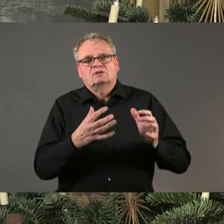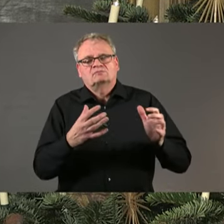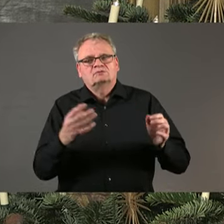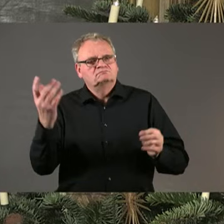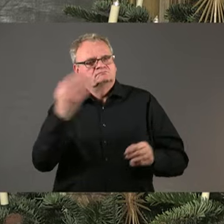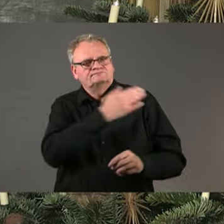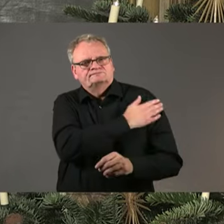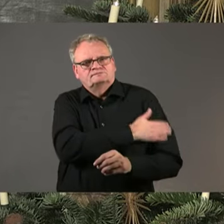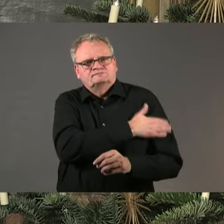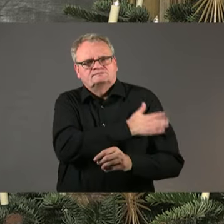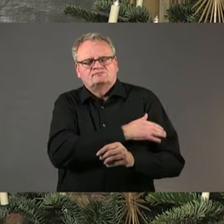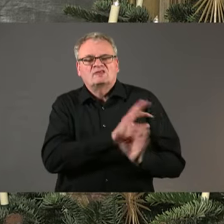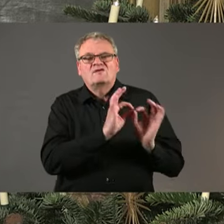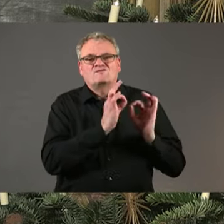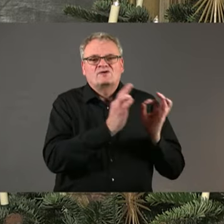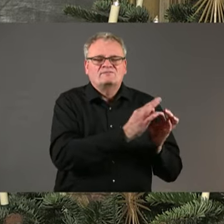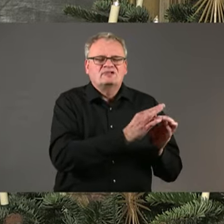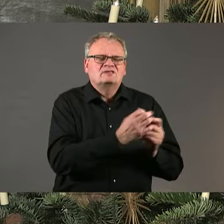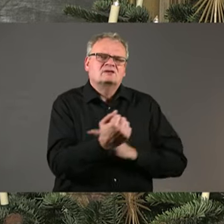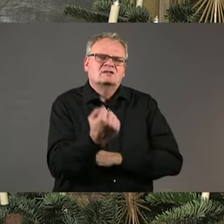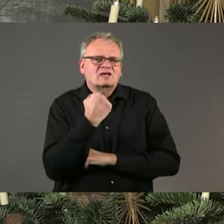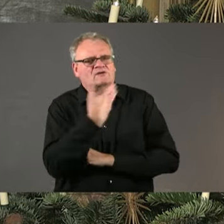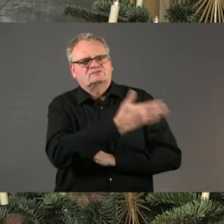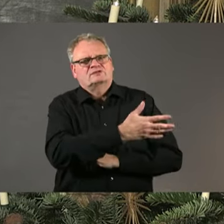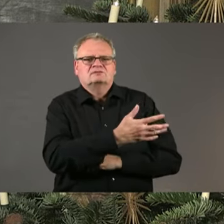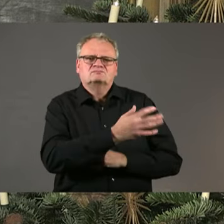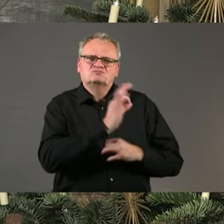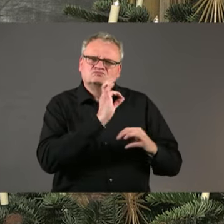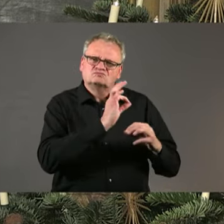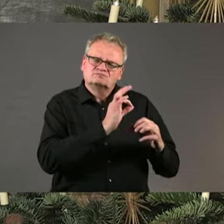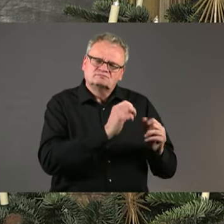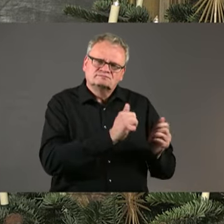Gib ihrer Familie die Kraft, damit umzugehen.